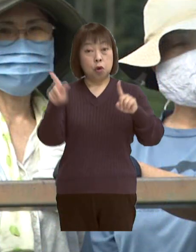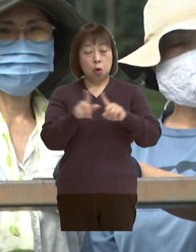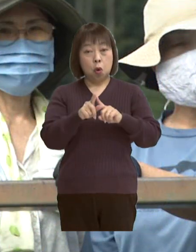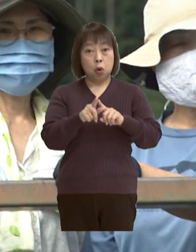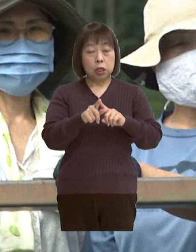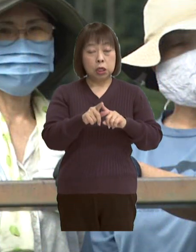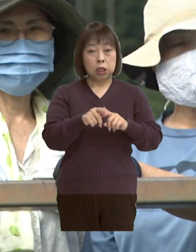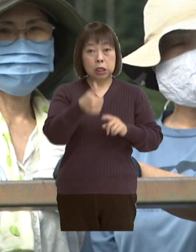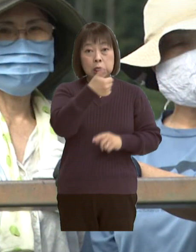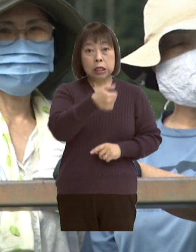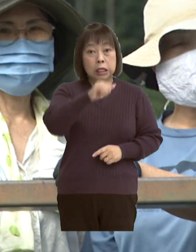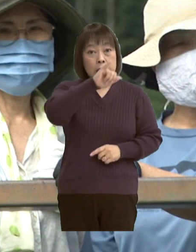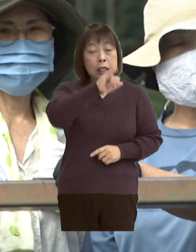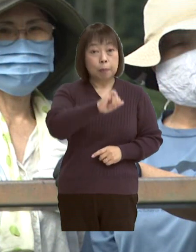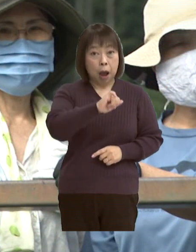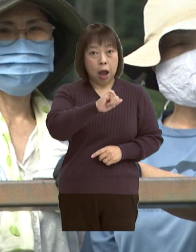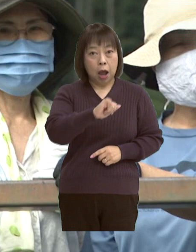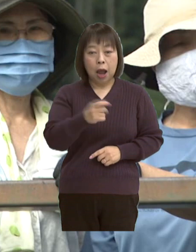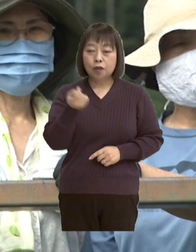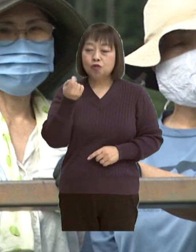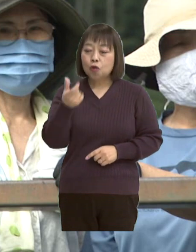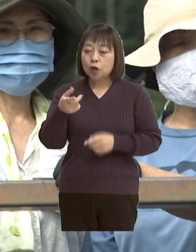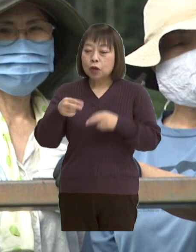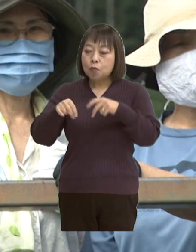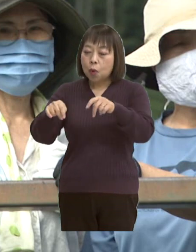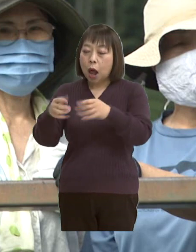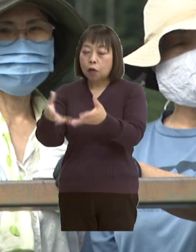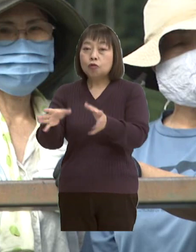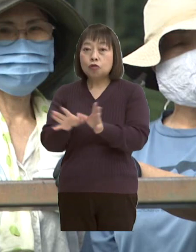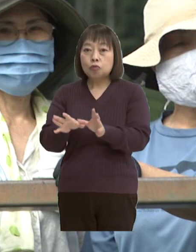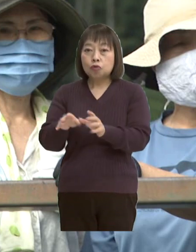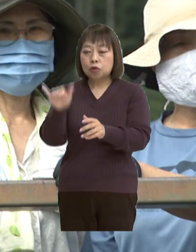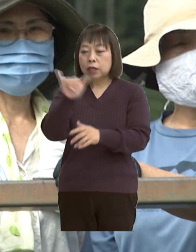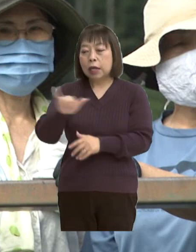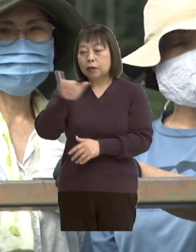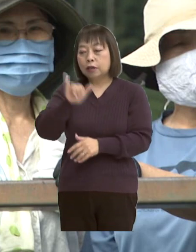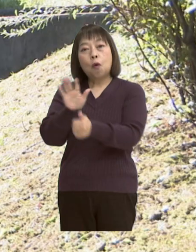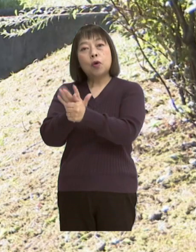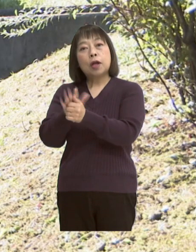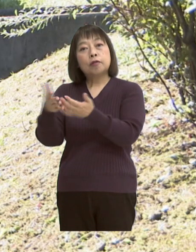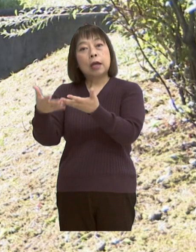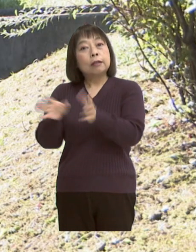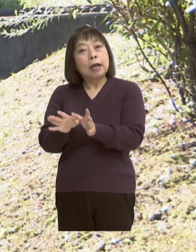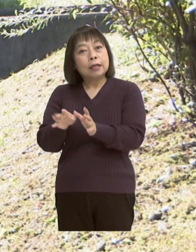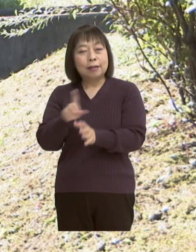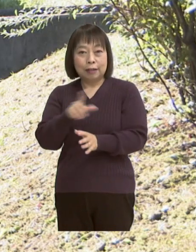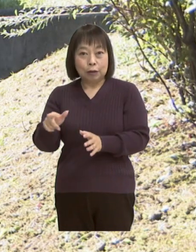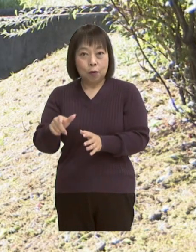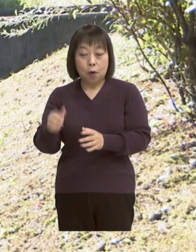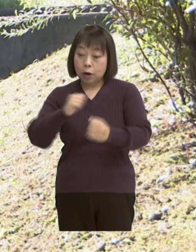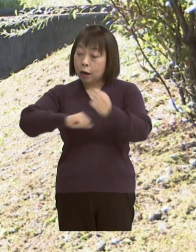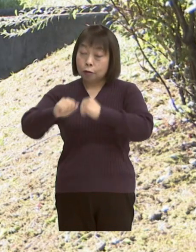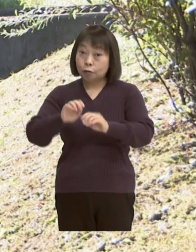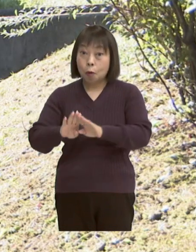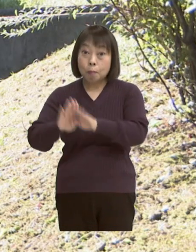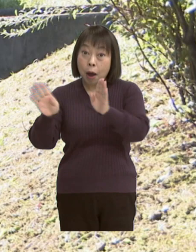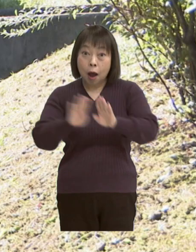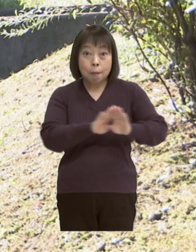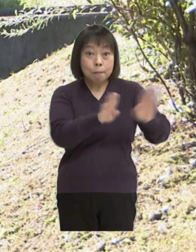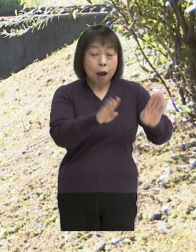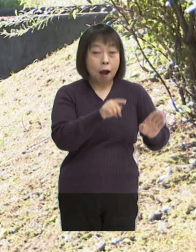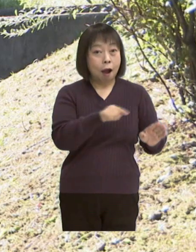NPO 法人ジーバやチョイボラグループ八千代を助け隊など、すでに活動を始めている人もいます